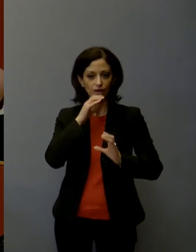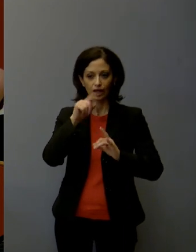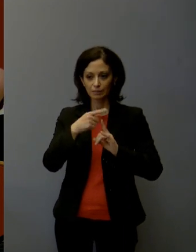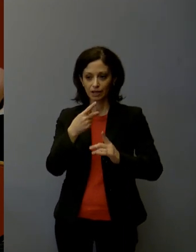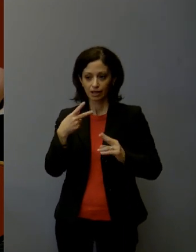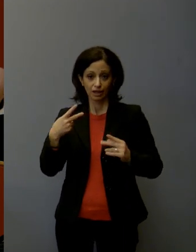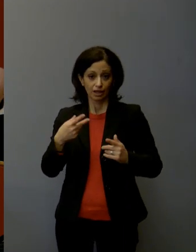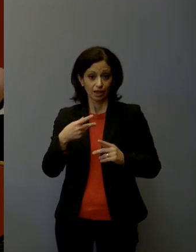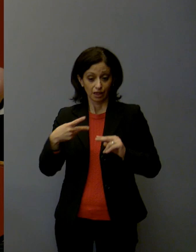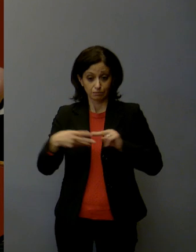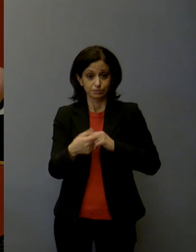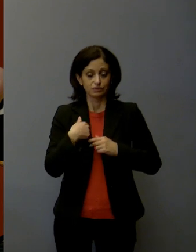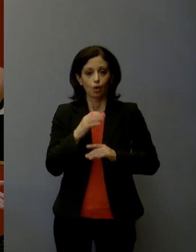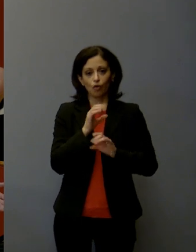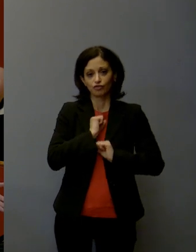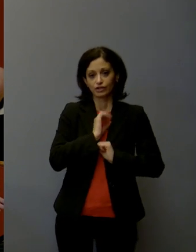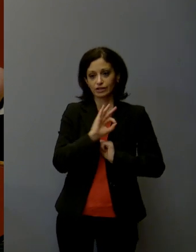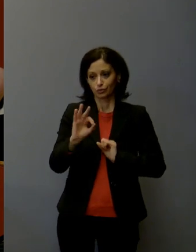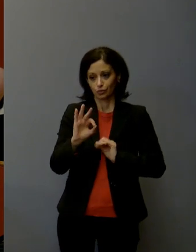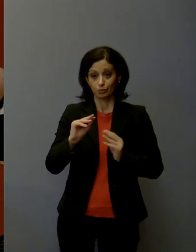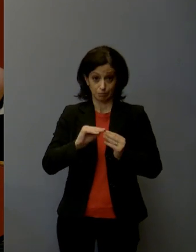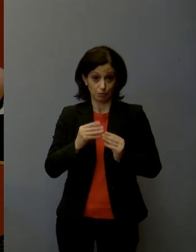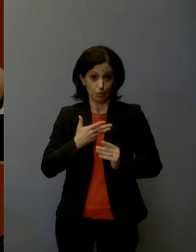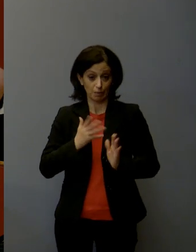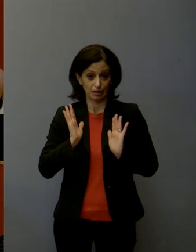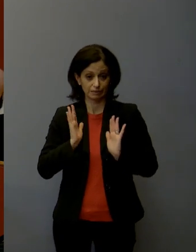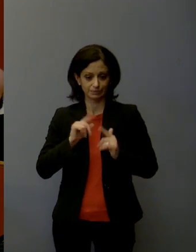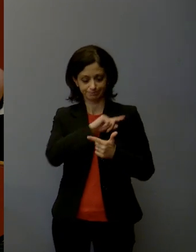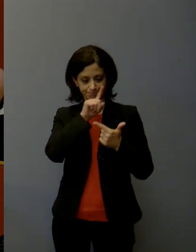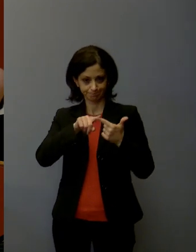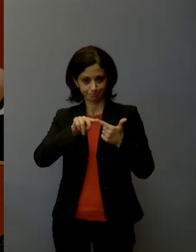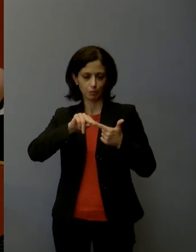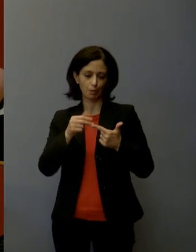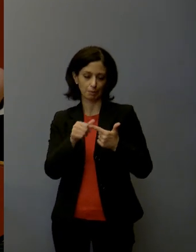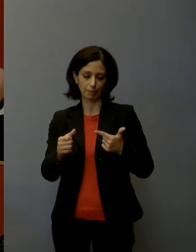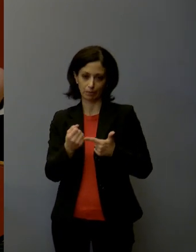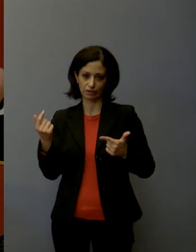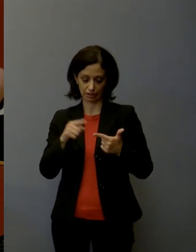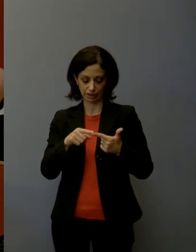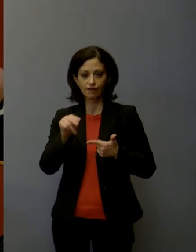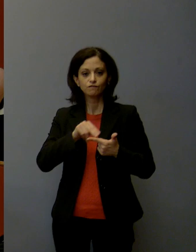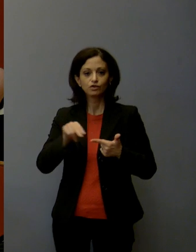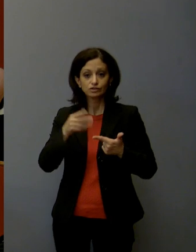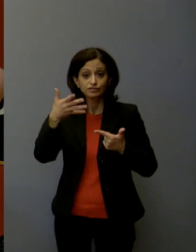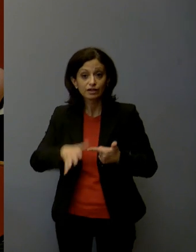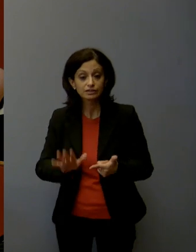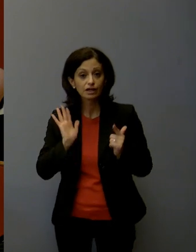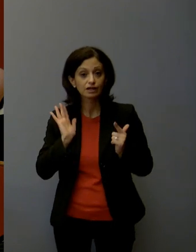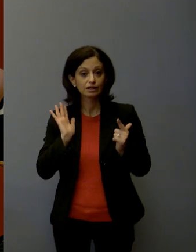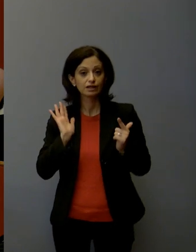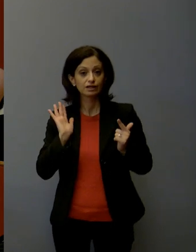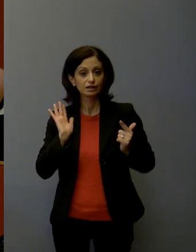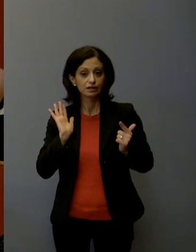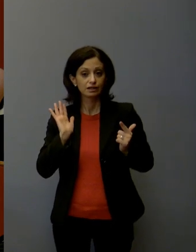la mia o si fida oppure è un problema Ok secondo il problema fondamentale la votazione si è tenuta Allora